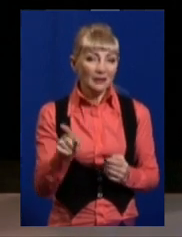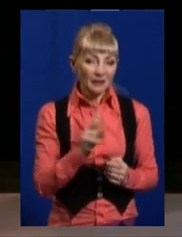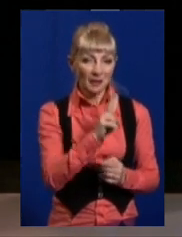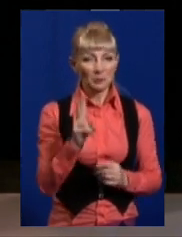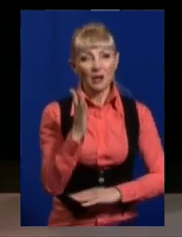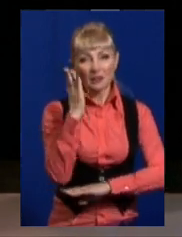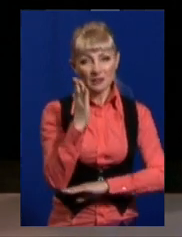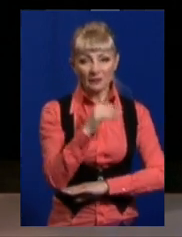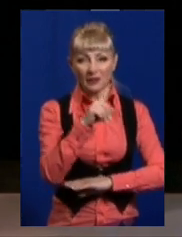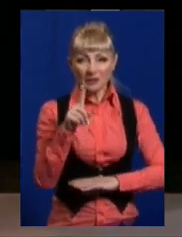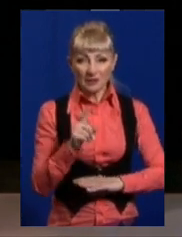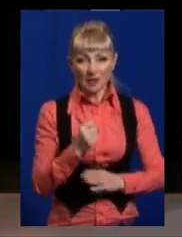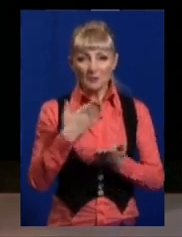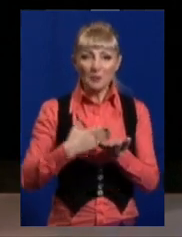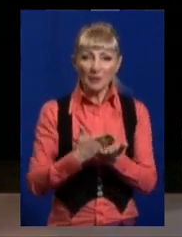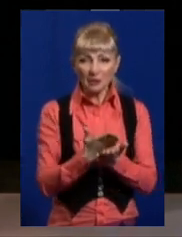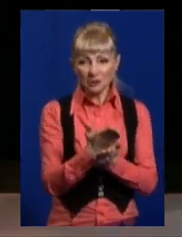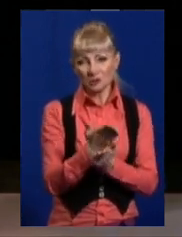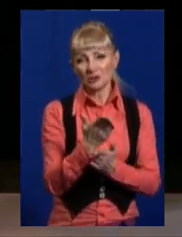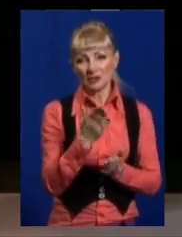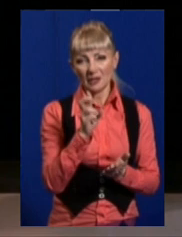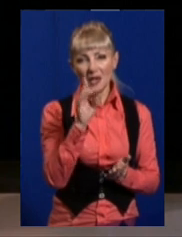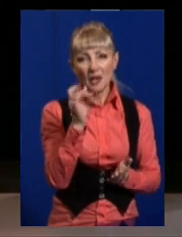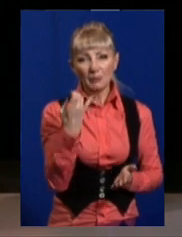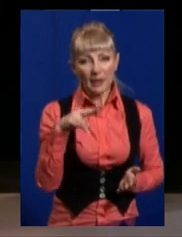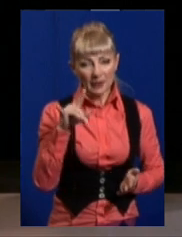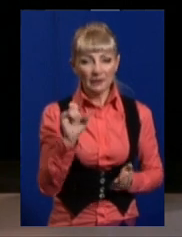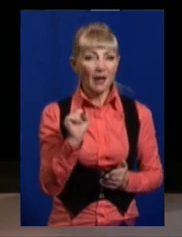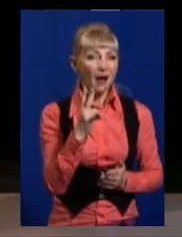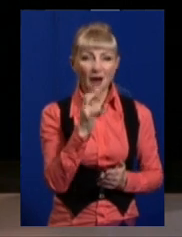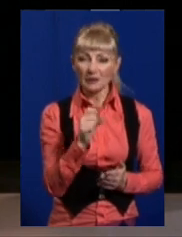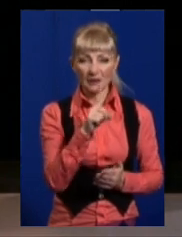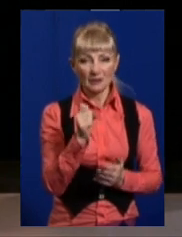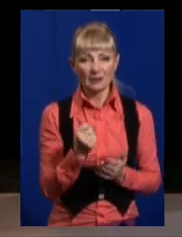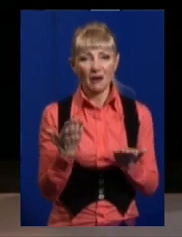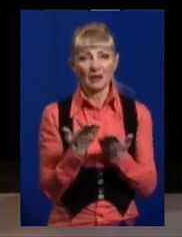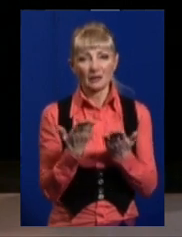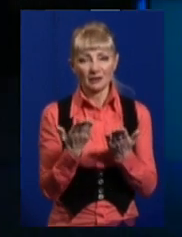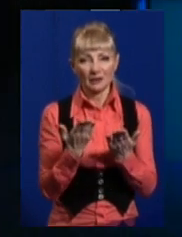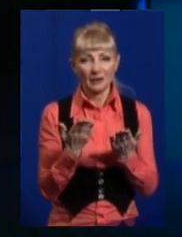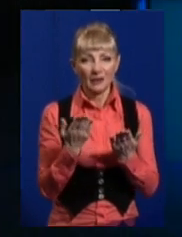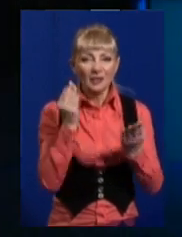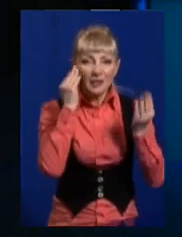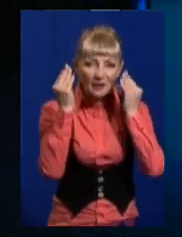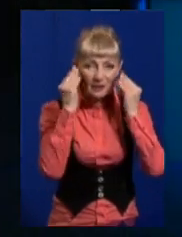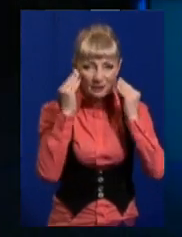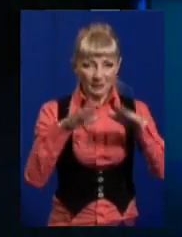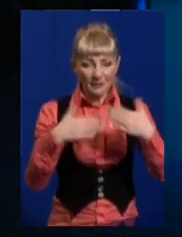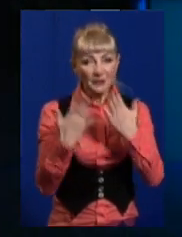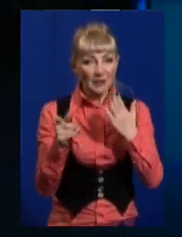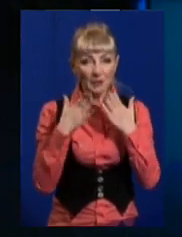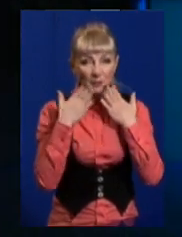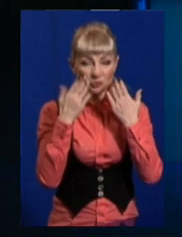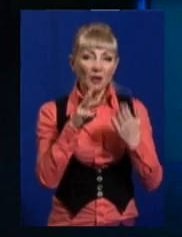в принципі, за політичні бренди, а не за конкретні ідеологічні ініціативи. Тобто, якщо вчитатися, там ми